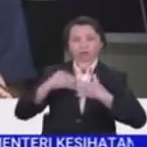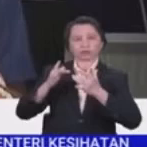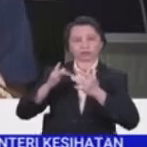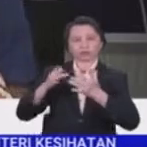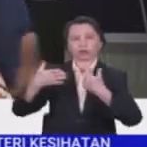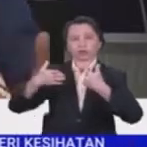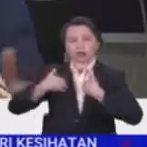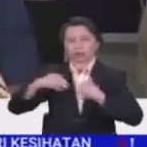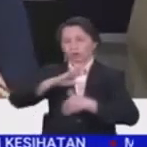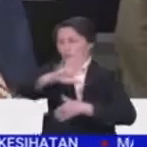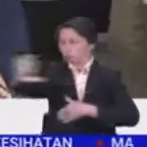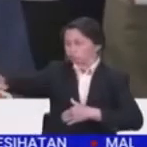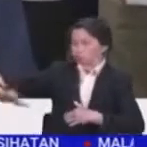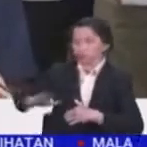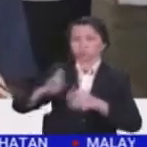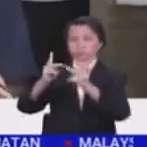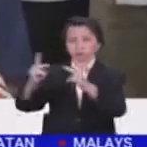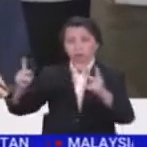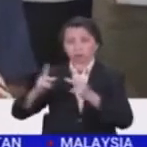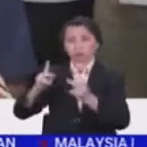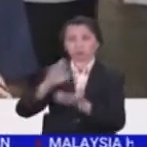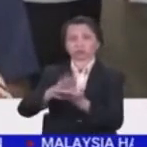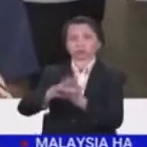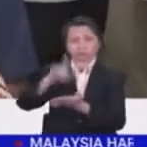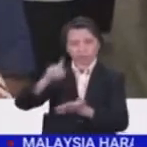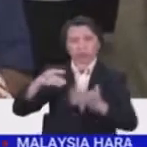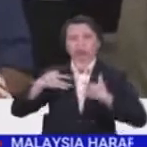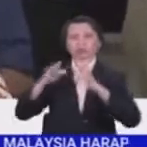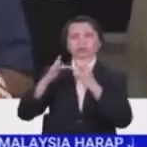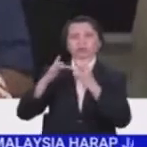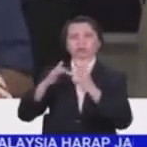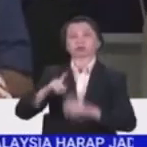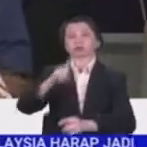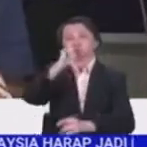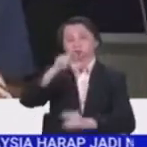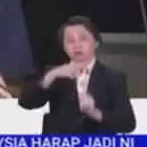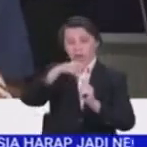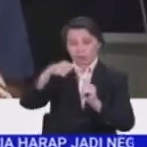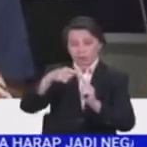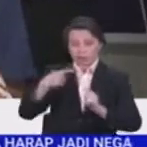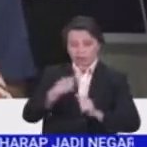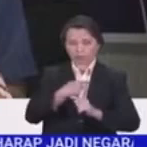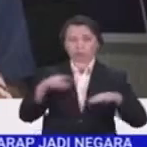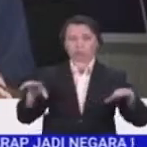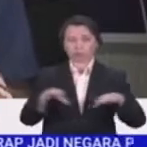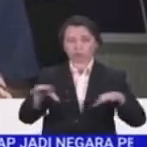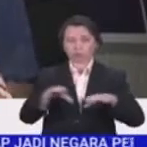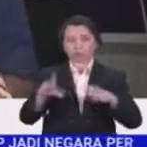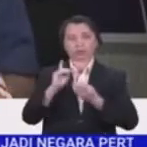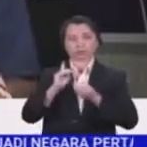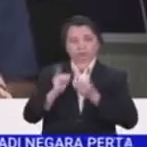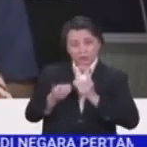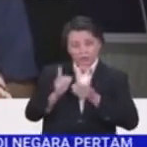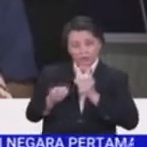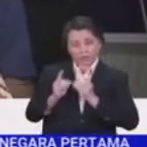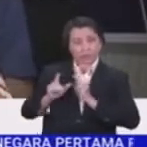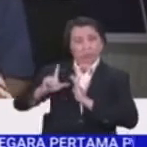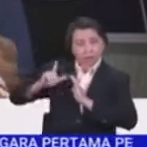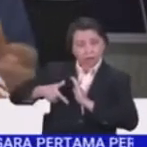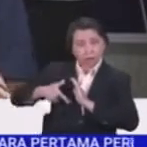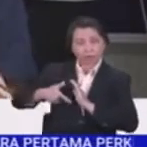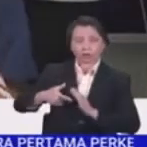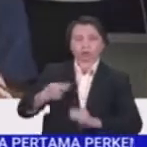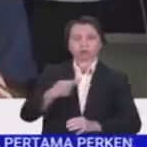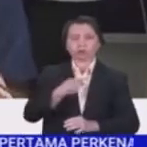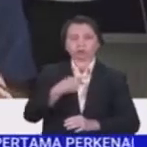kawasan-kawasan keseluruh kawasan di sekolah tersebut. Ini bagi memastikan apabila kita laksanakan pendigitalan nanti, kita